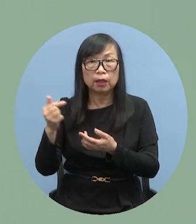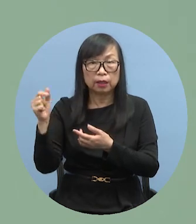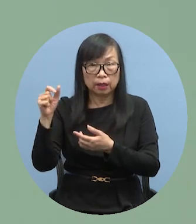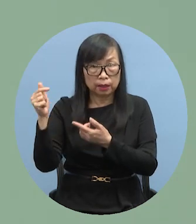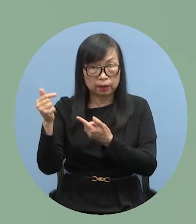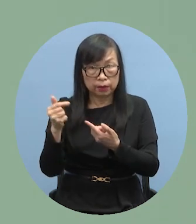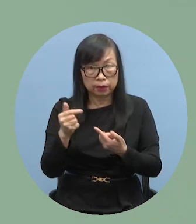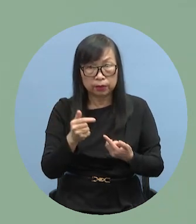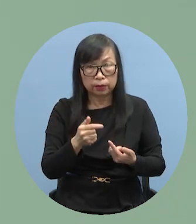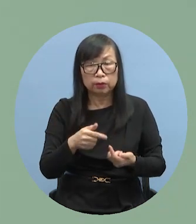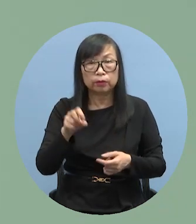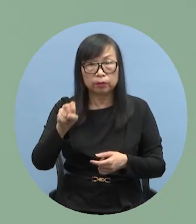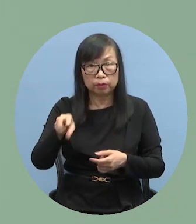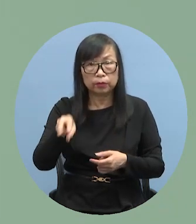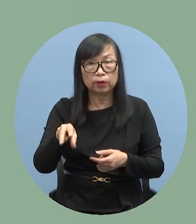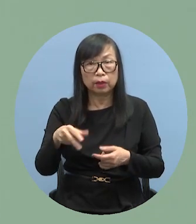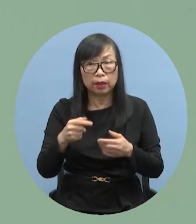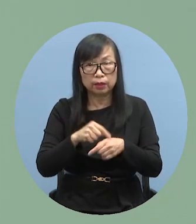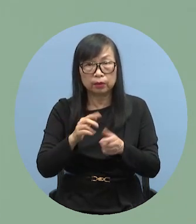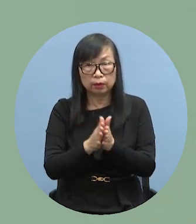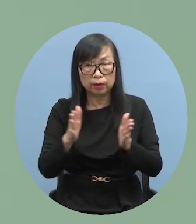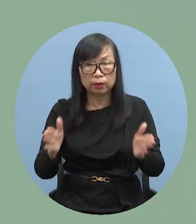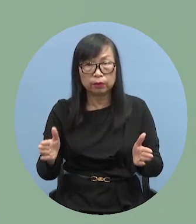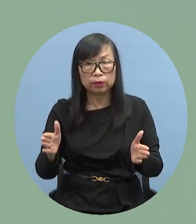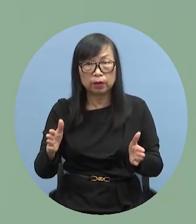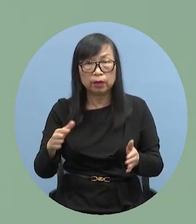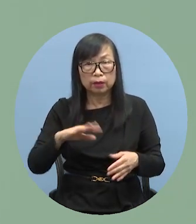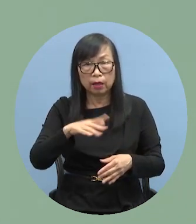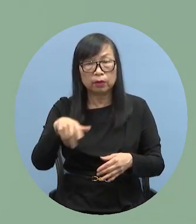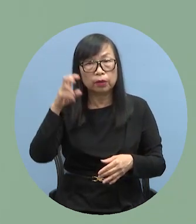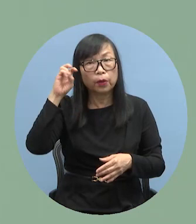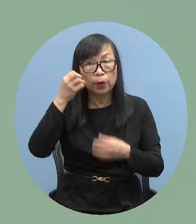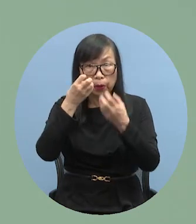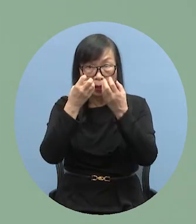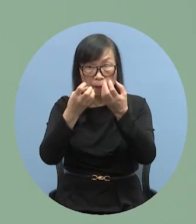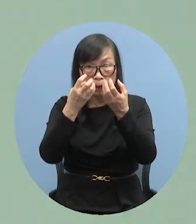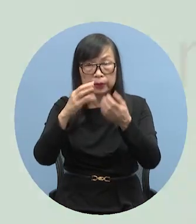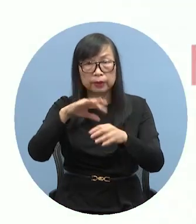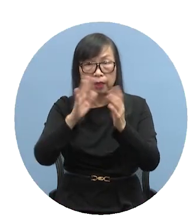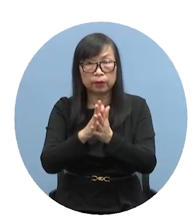價值嘅，喺呢個階段最得閒到，但係我哋會動態咁留意住個整個情況。